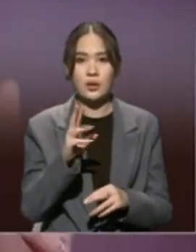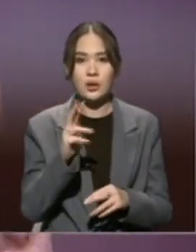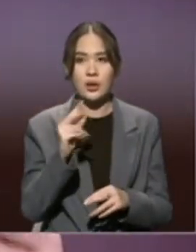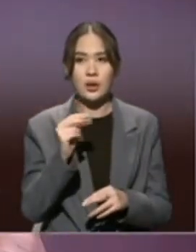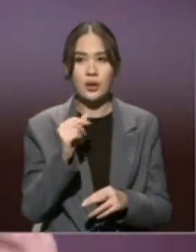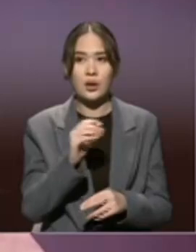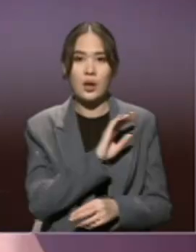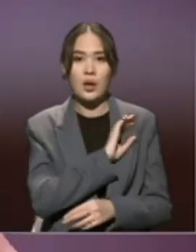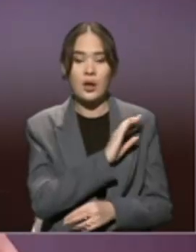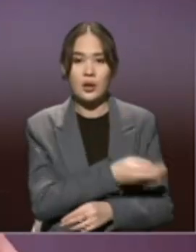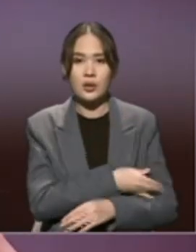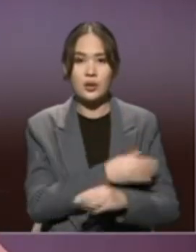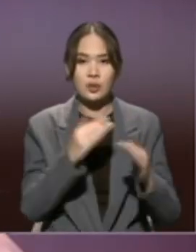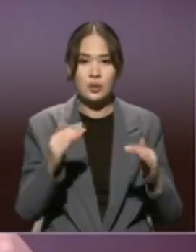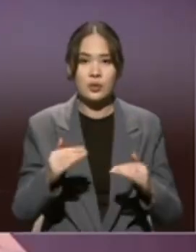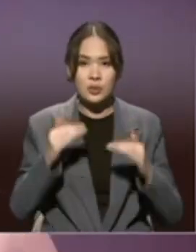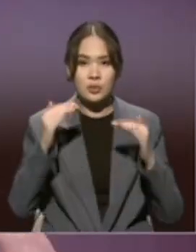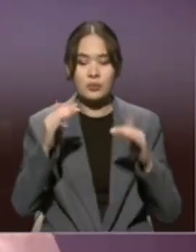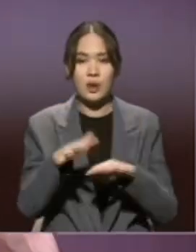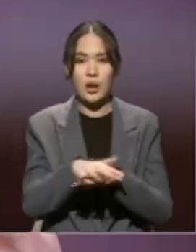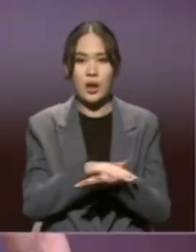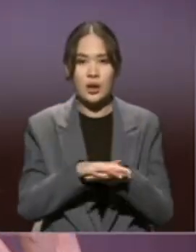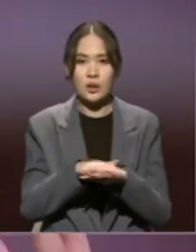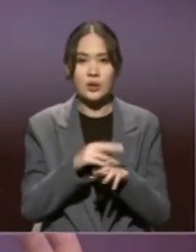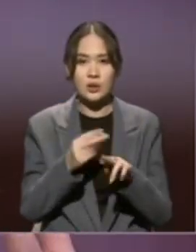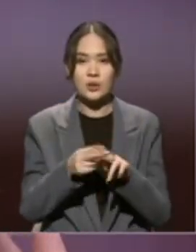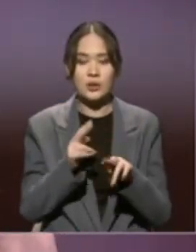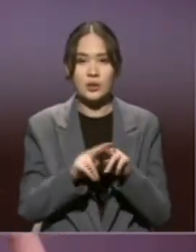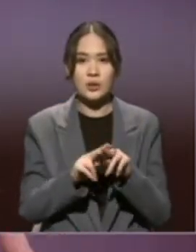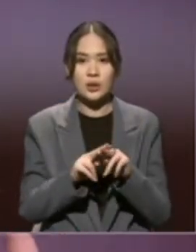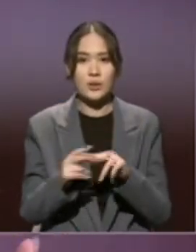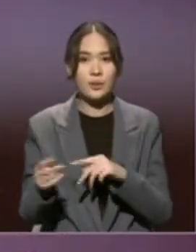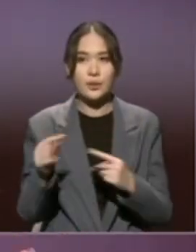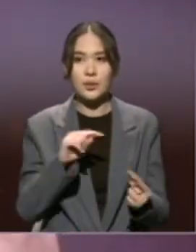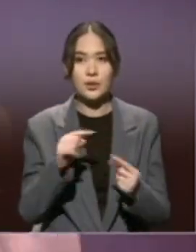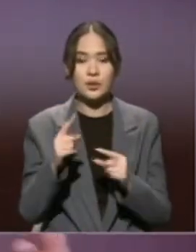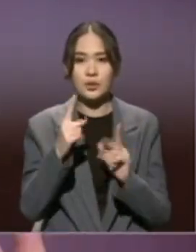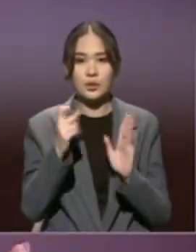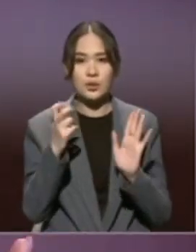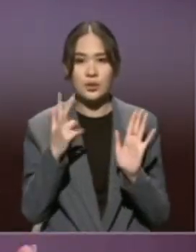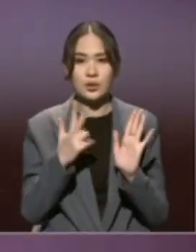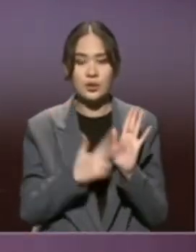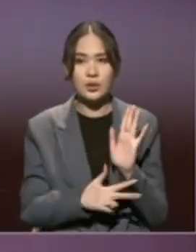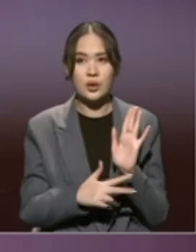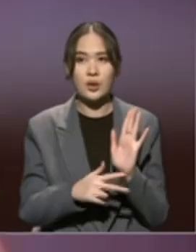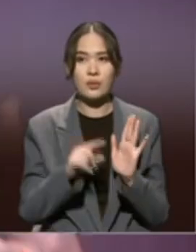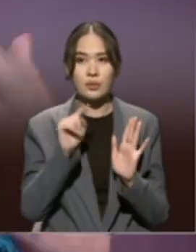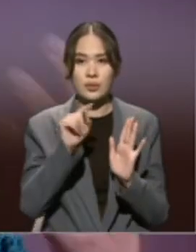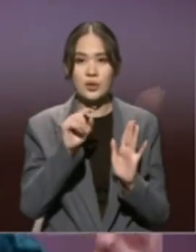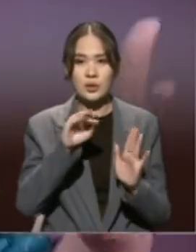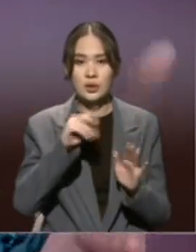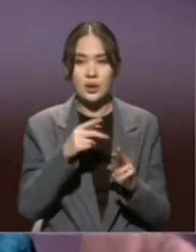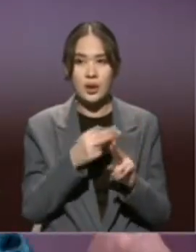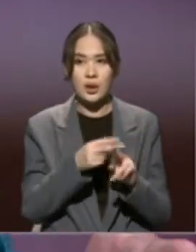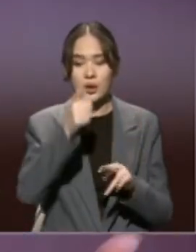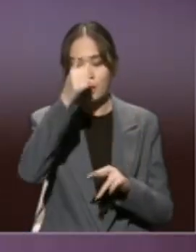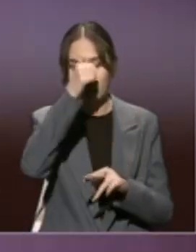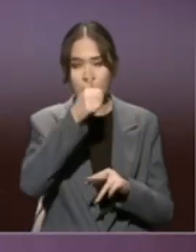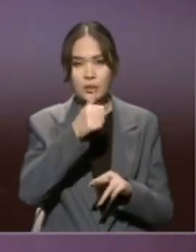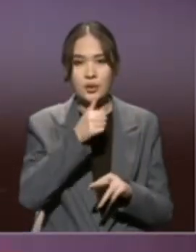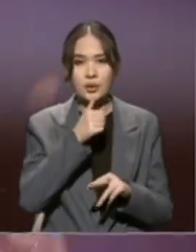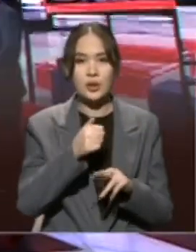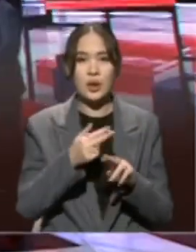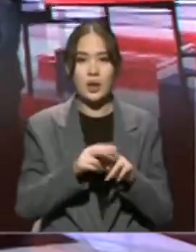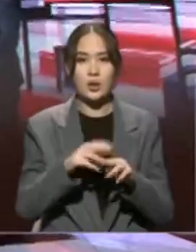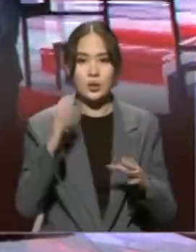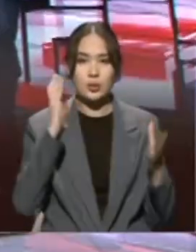бағасы қатты күрт өсіп кетті халыққа. Жаныңа сиын, бір бөлменің өзі 180 мың теңге айына. А біздің, білесіз, студенттердің